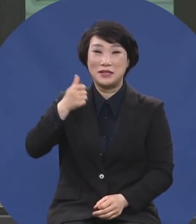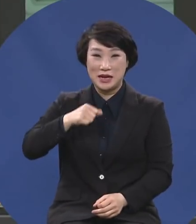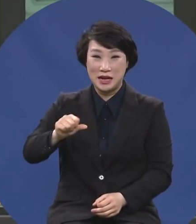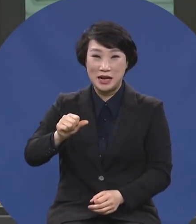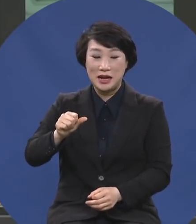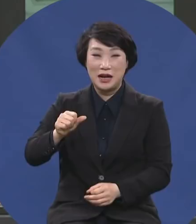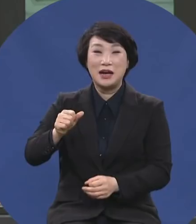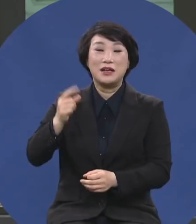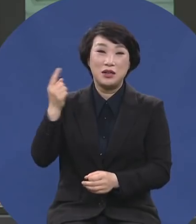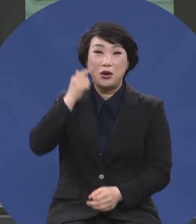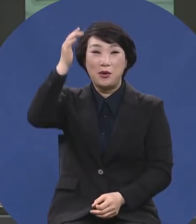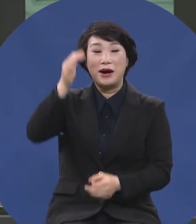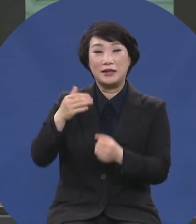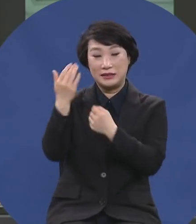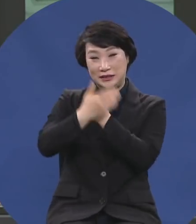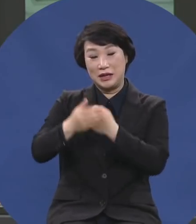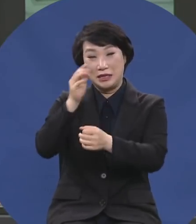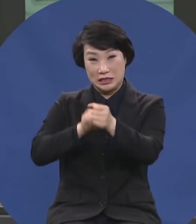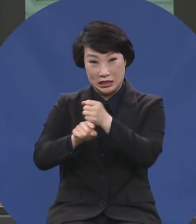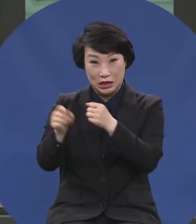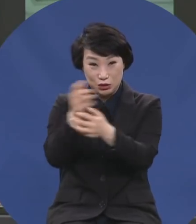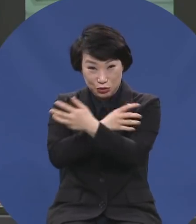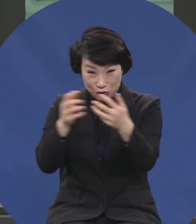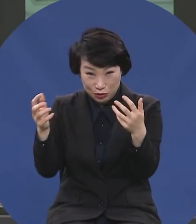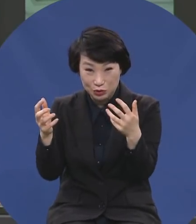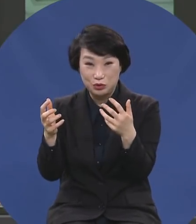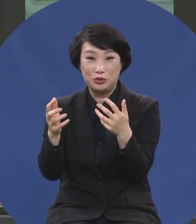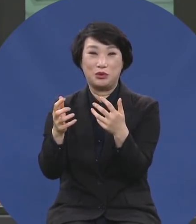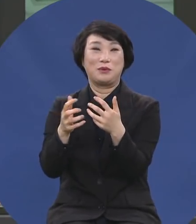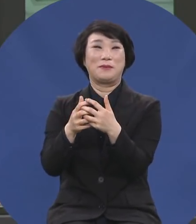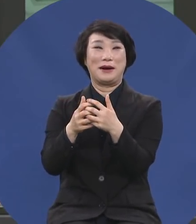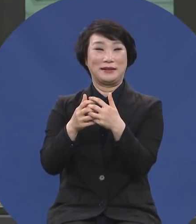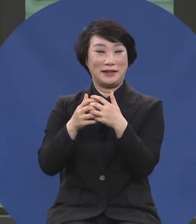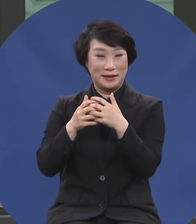독생자의 영광이요 은혜와 진리가